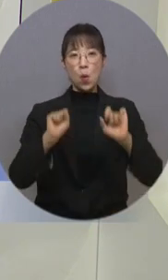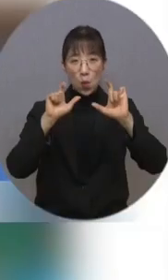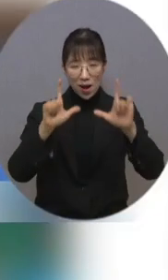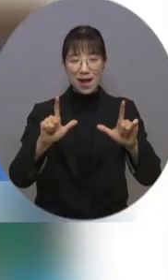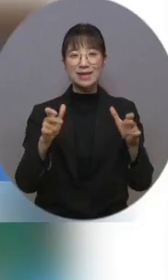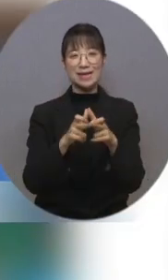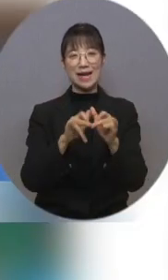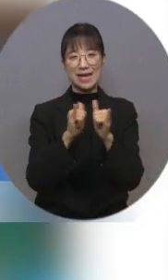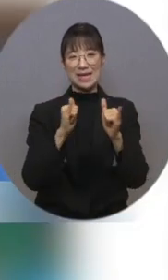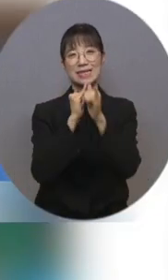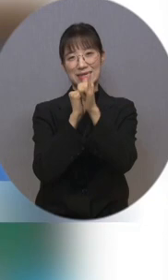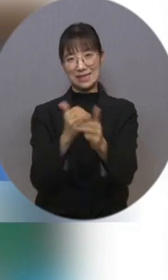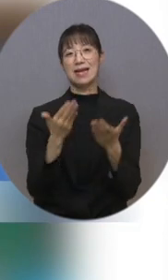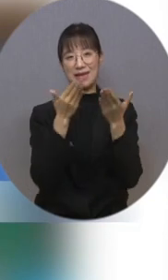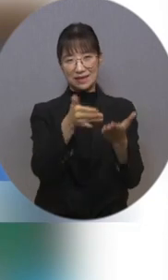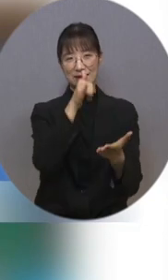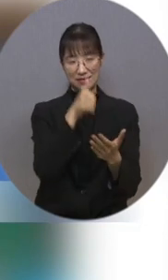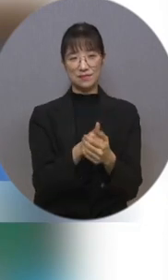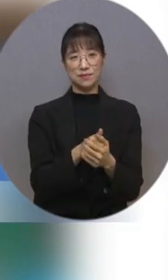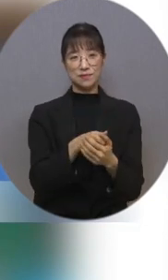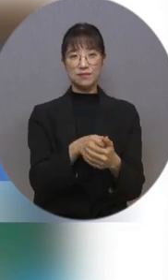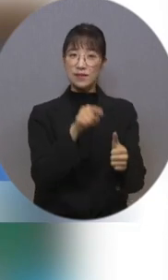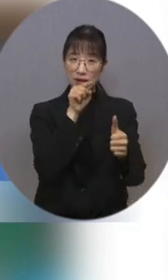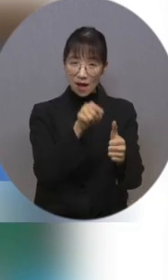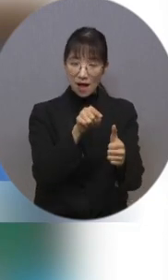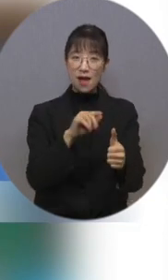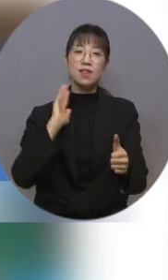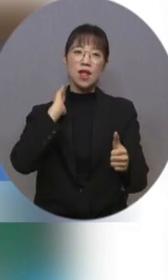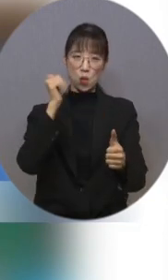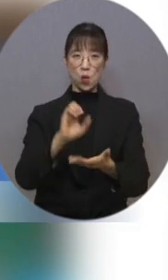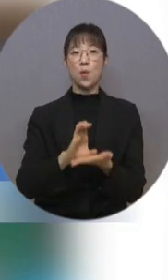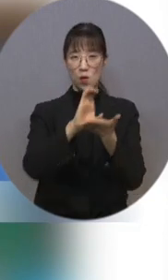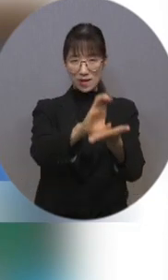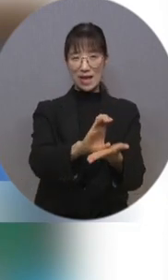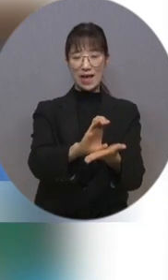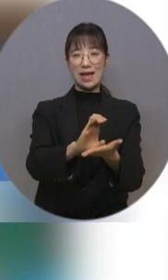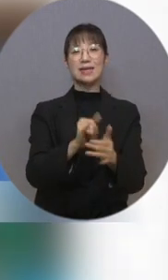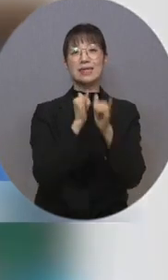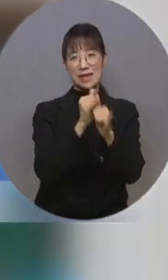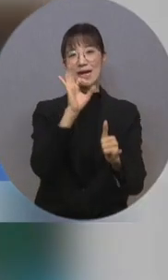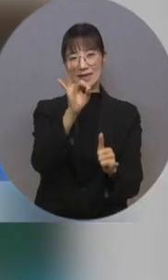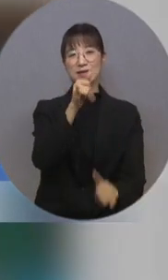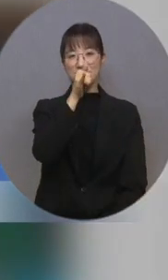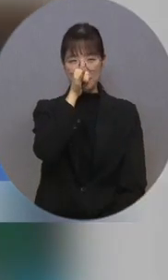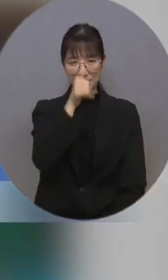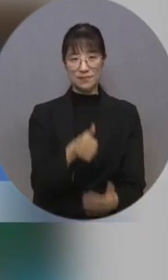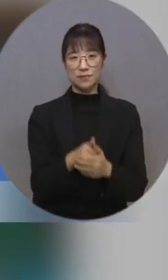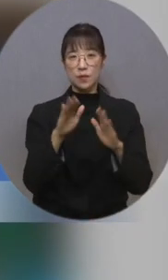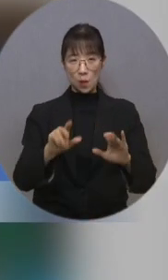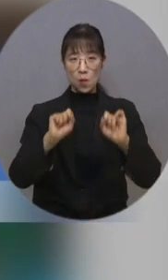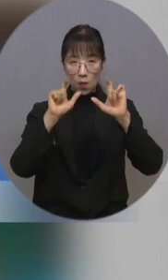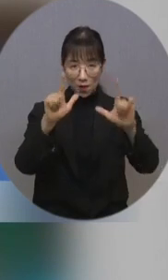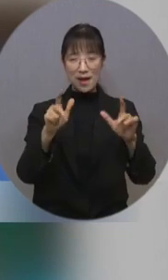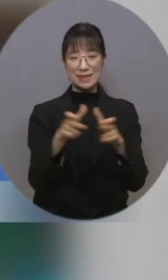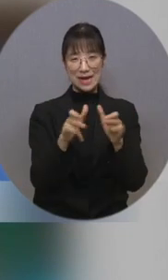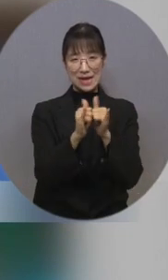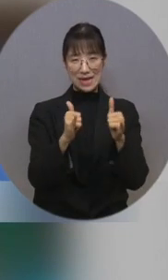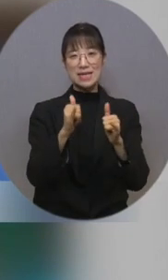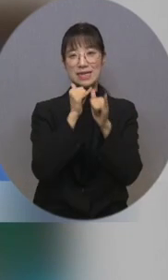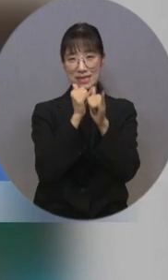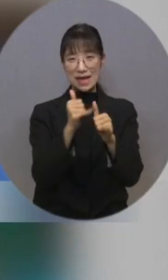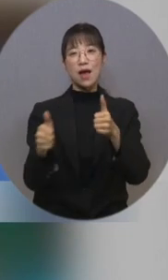진행됩니다. 수상자에게는 대통령 표창과 상금이 수여되는데요. 이에 올해의 장애인상 위원회가